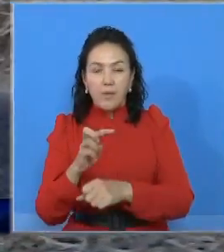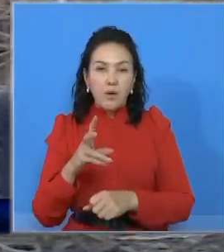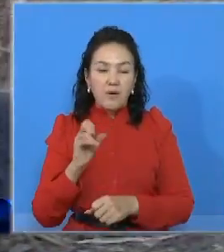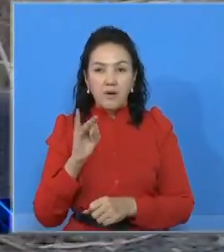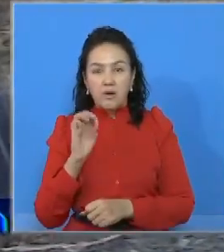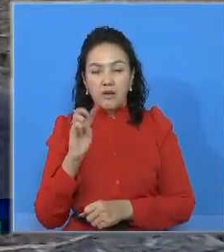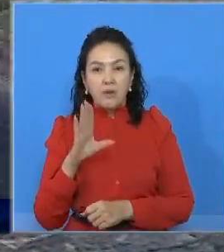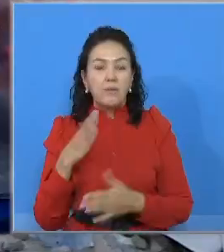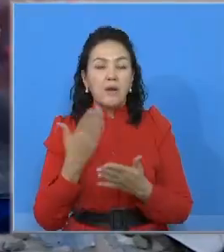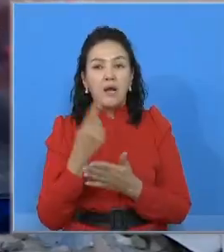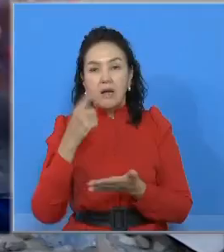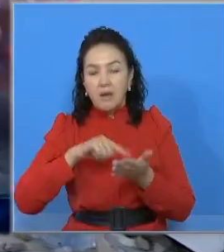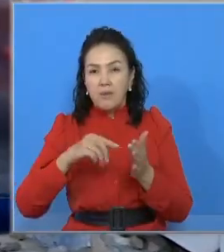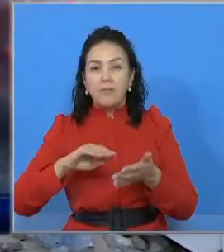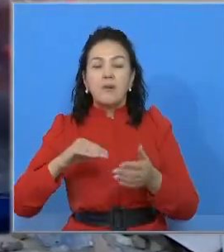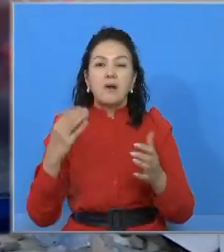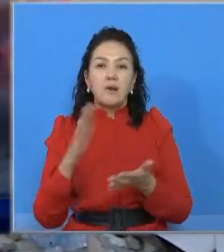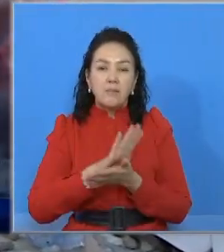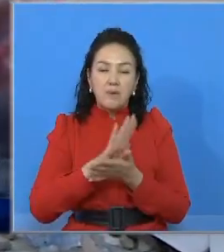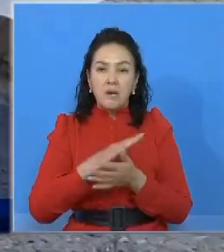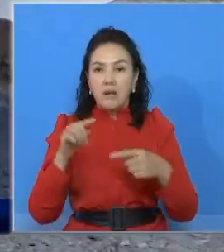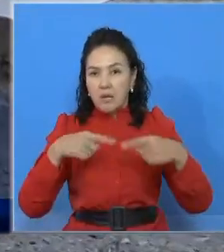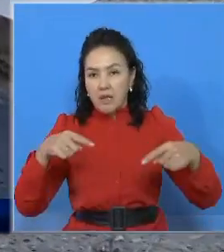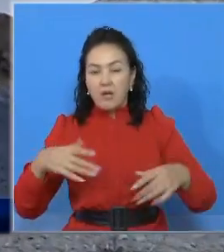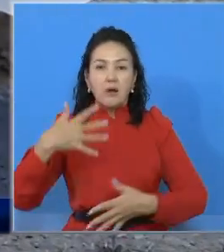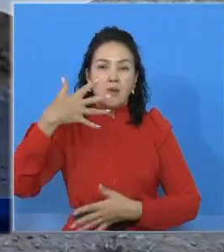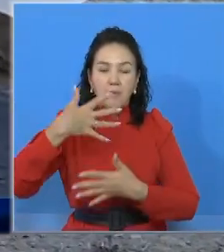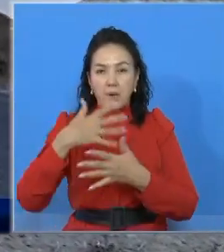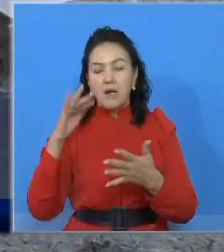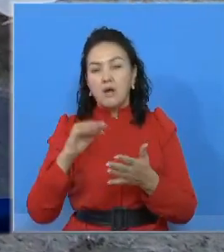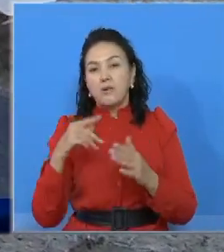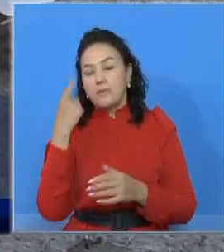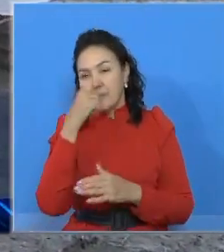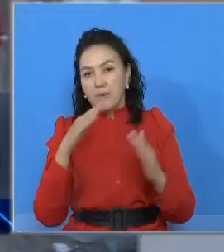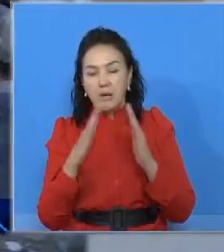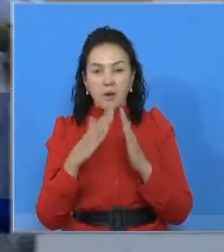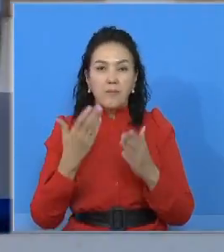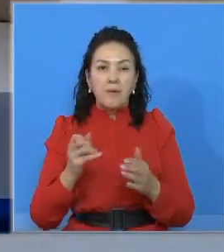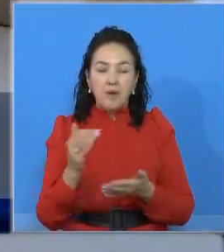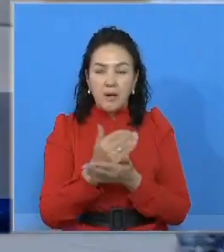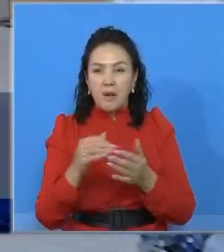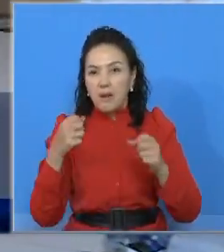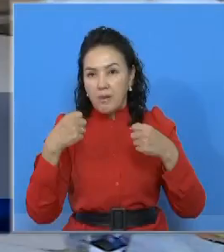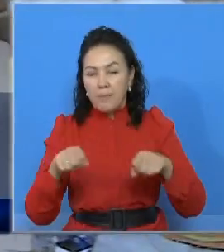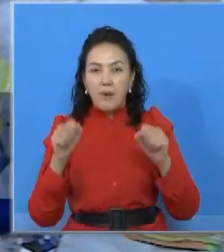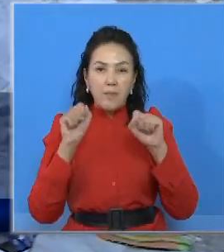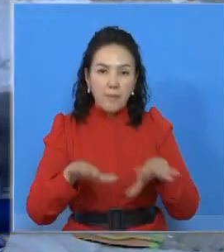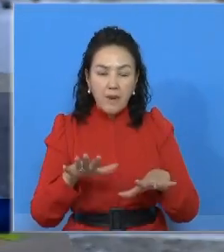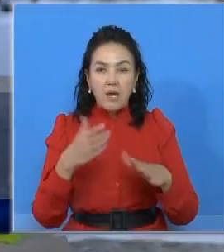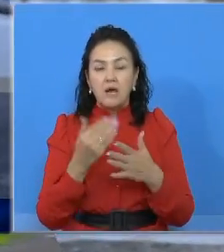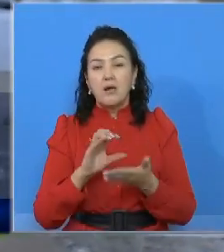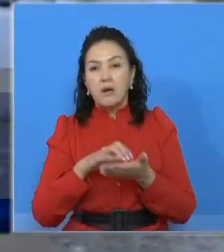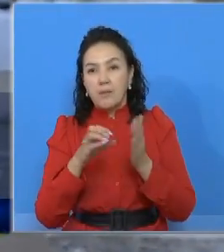правоохранительных органов. Одна точка мусорных контейнеров на несколько многоэтажек и частный сектор. Скопление негабаритного мусора на территории